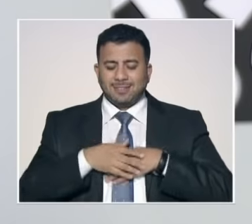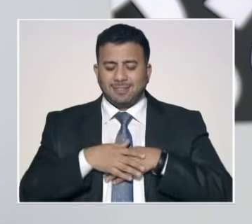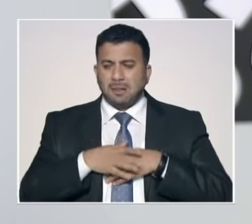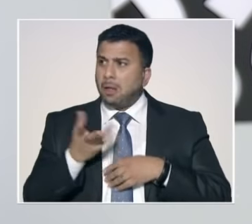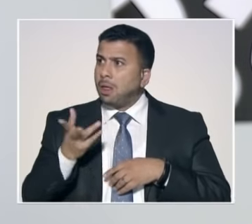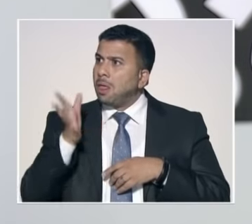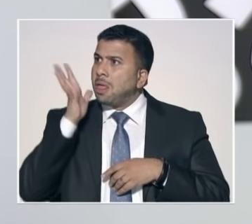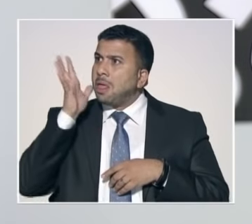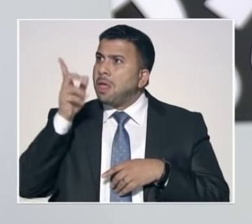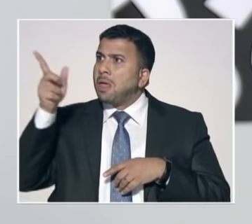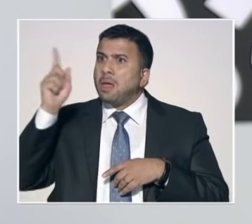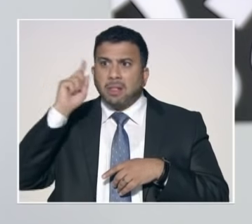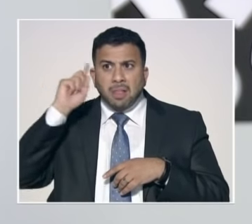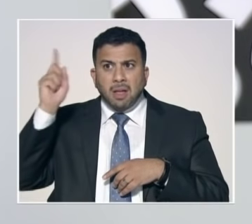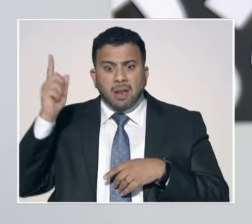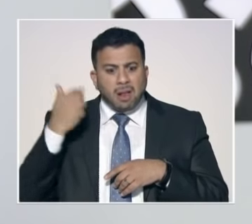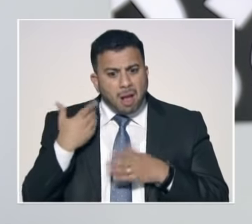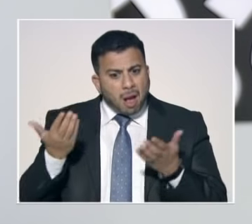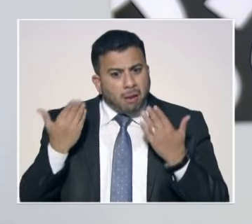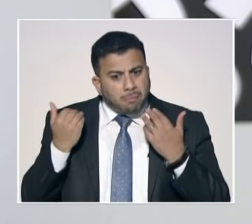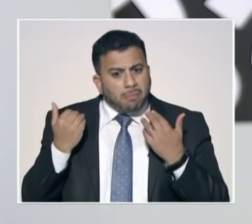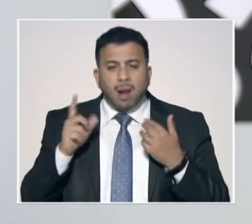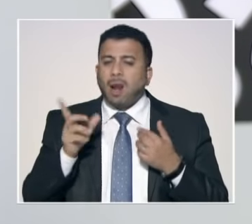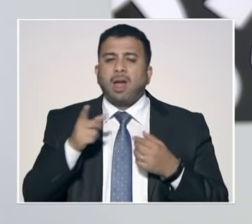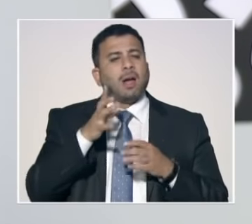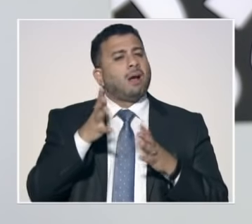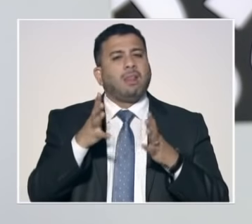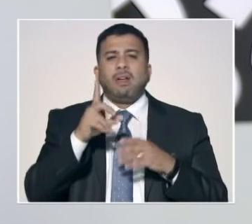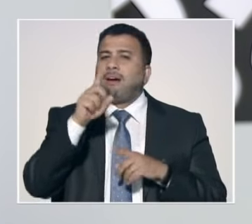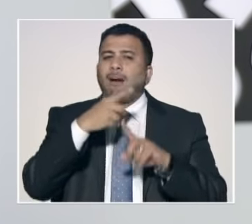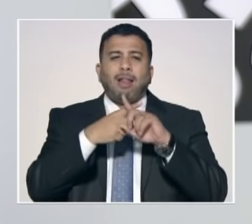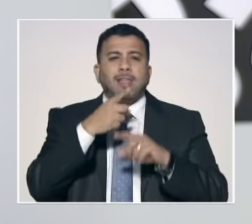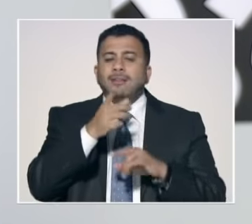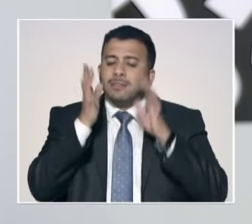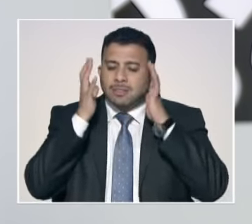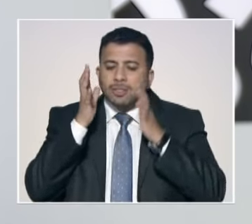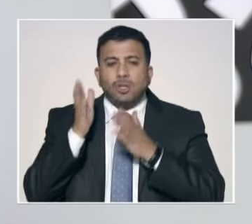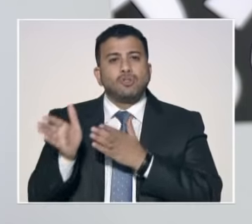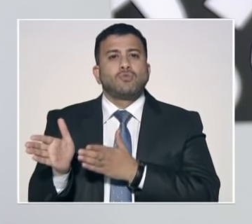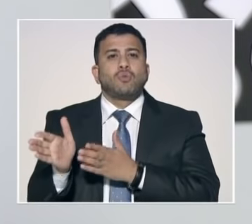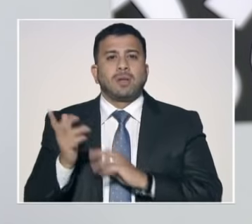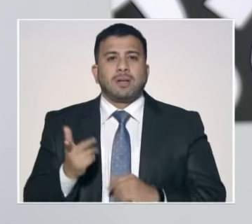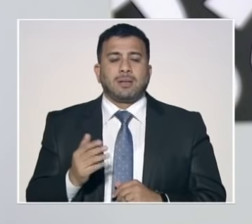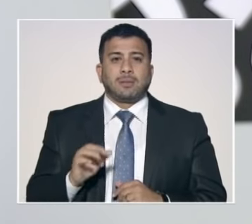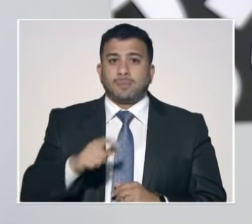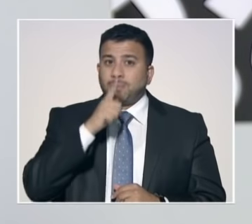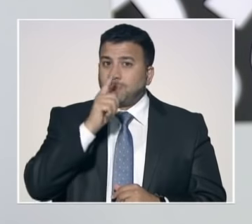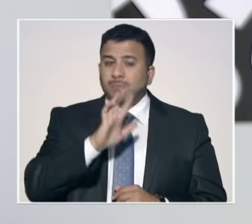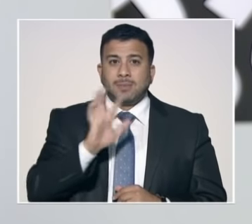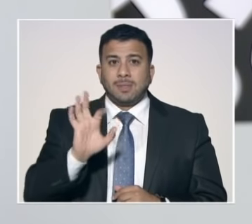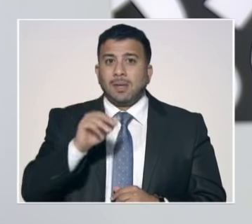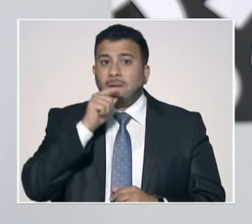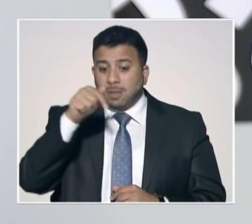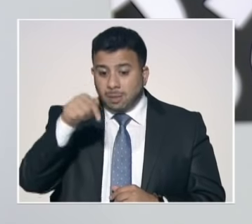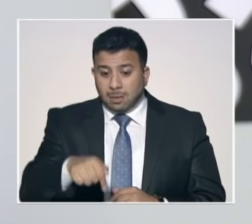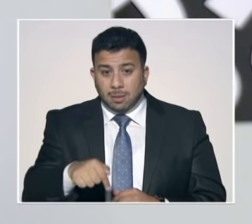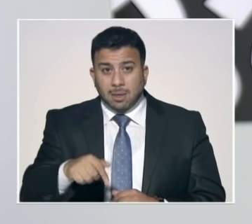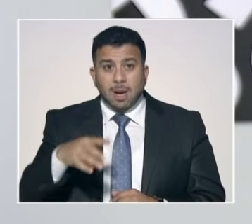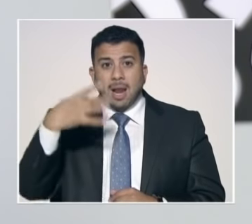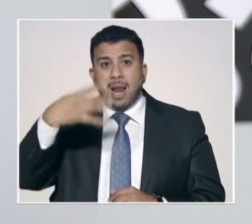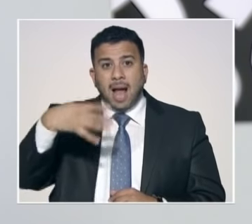وش رأيك أبو محمد، تقدر تصلين المغرب قبل غروب الشمس؟ ما تقدري، تقول لي أنا ما غربت الشمس، هذا وقتها